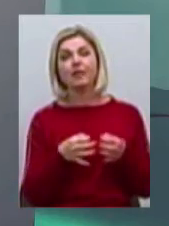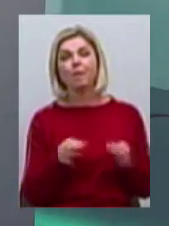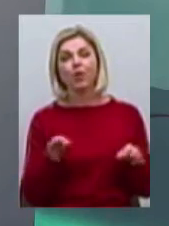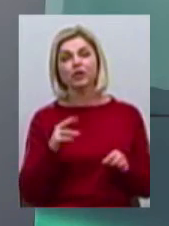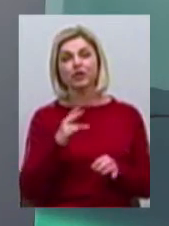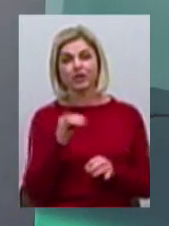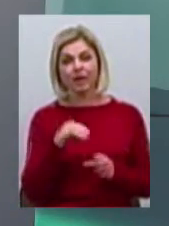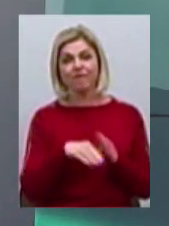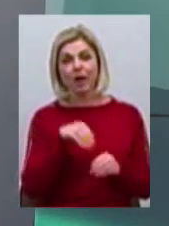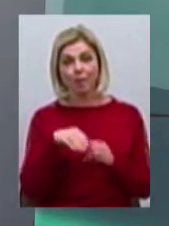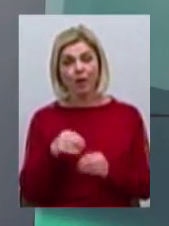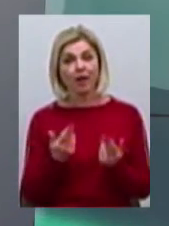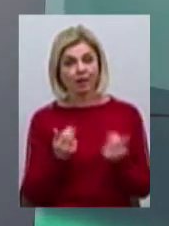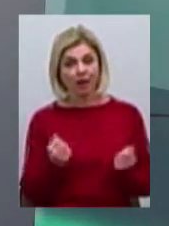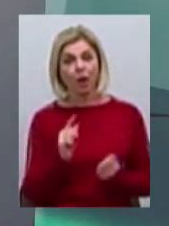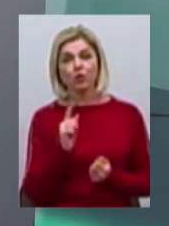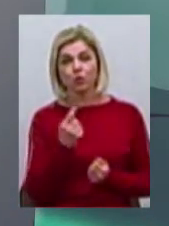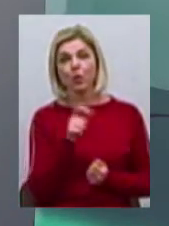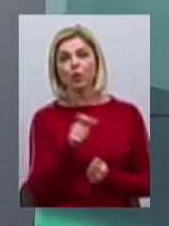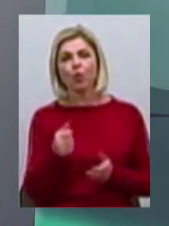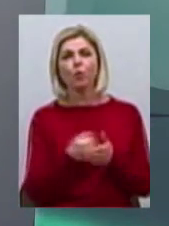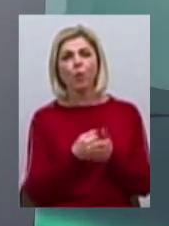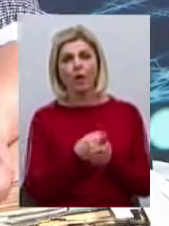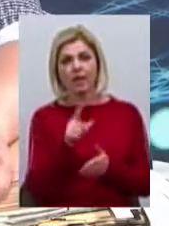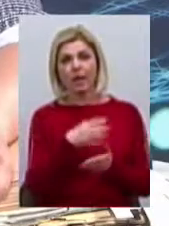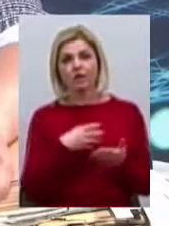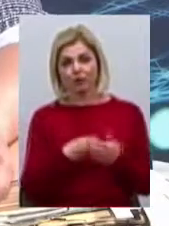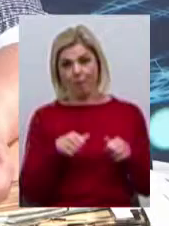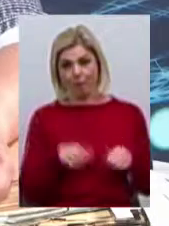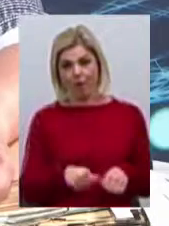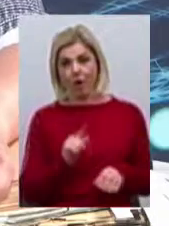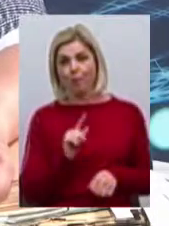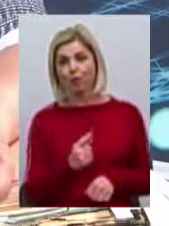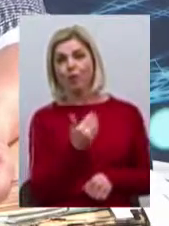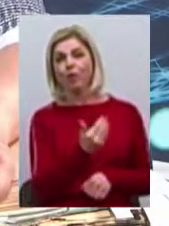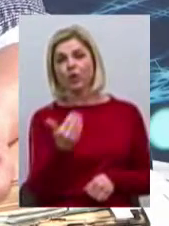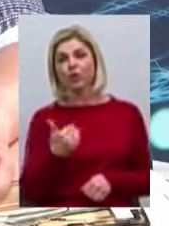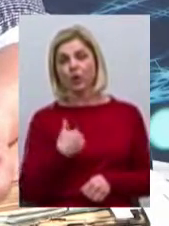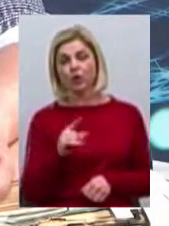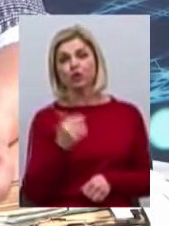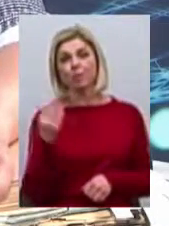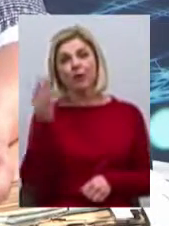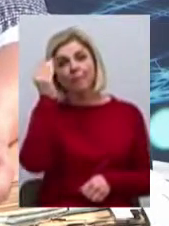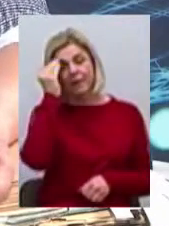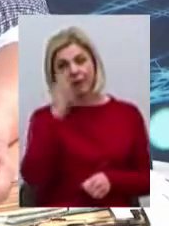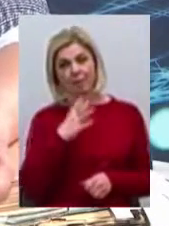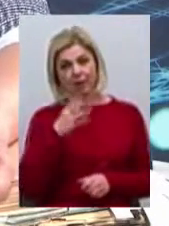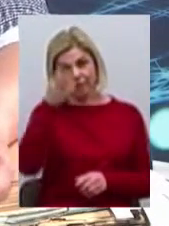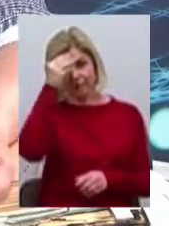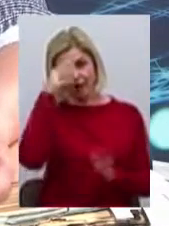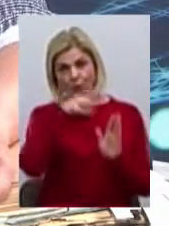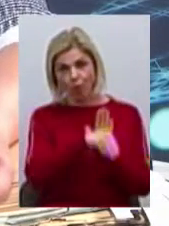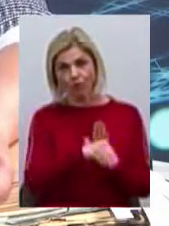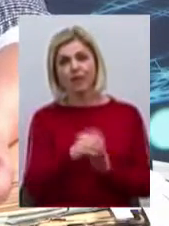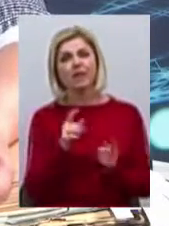демократичні вибори, так? Чому люди весь час боролися за свої права, тому що вони хотіли, щоб їхня думка була врахована. І от цей процес... Незалежно